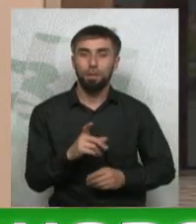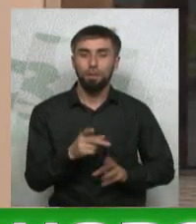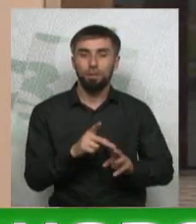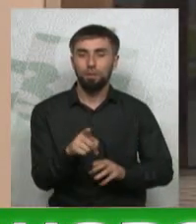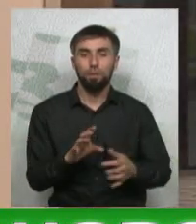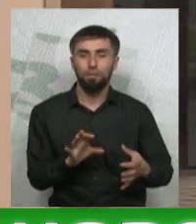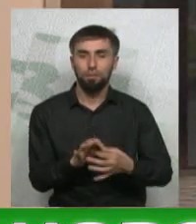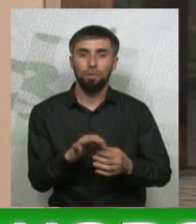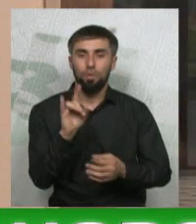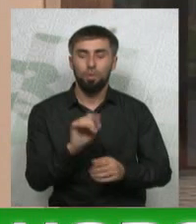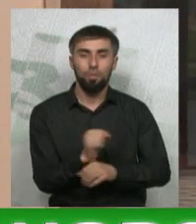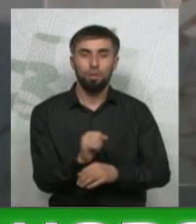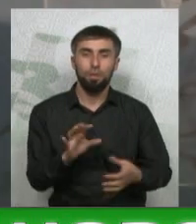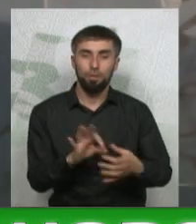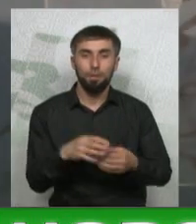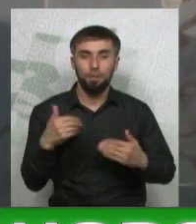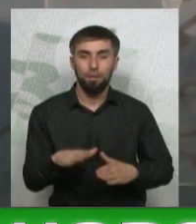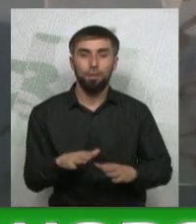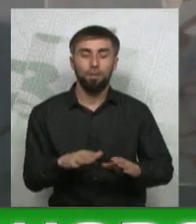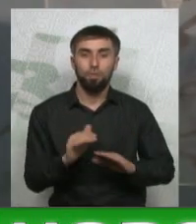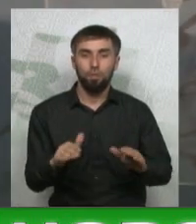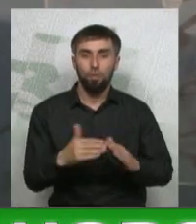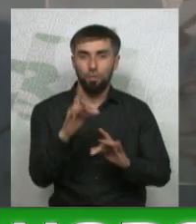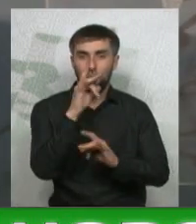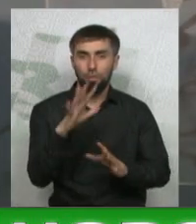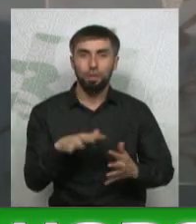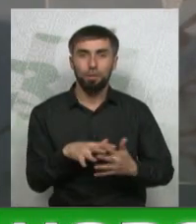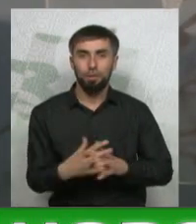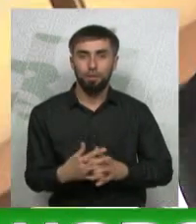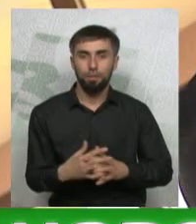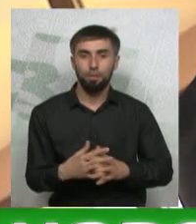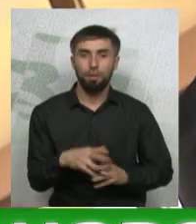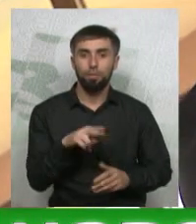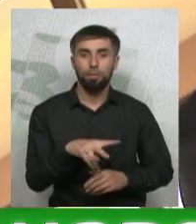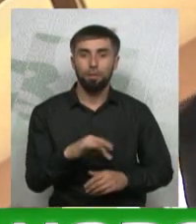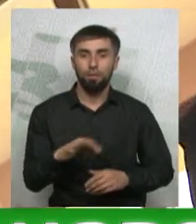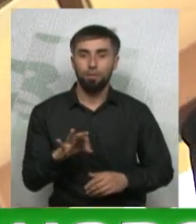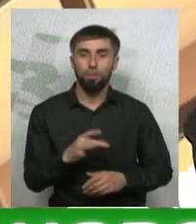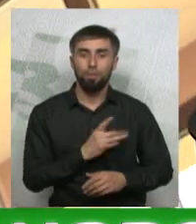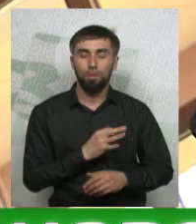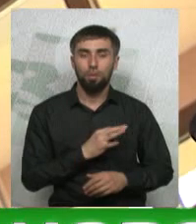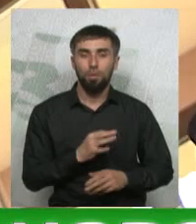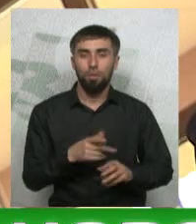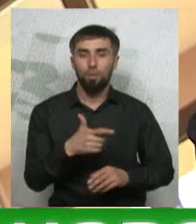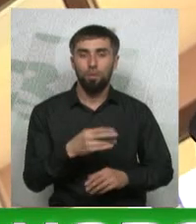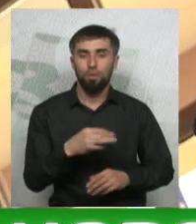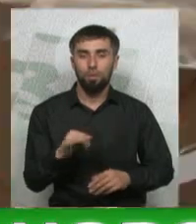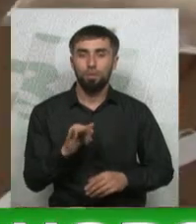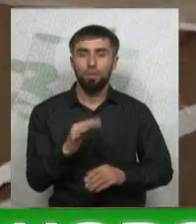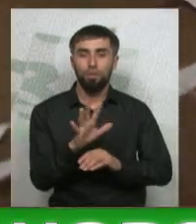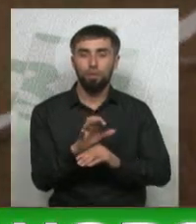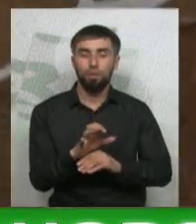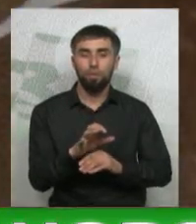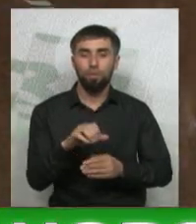«Окна Победы» также решили присоединиться воспитанники Дома культуры сельского поселения Плиево. Белые голуби, фотографии участников